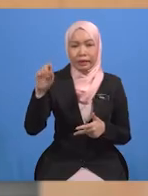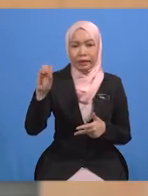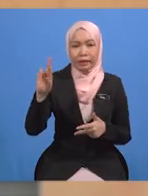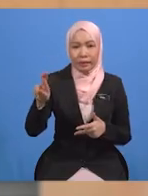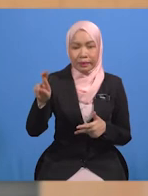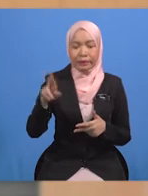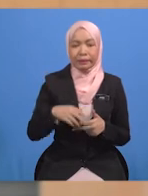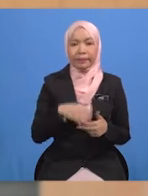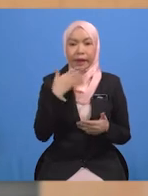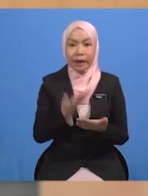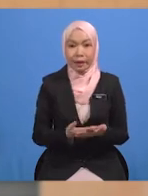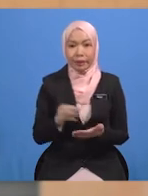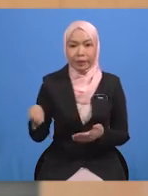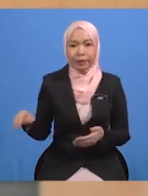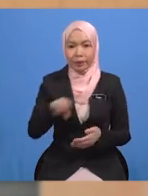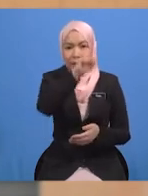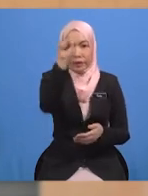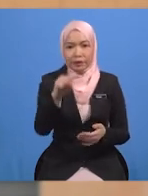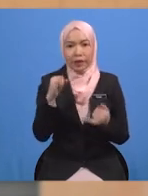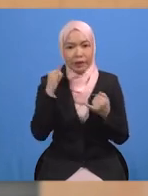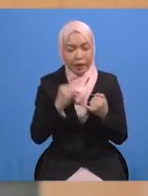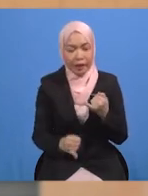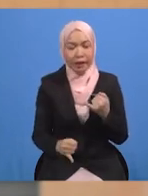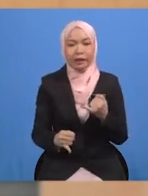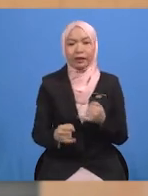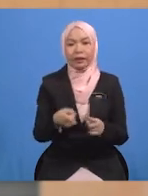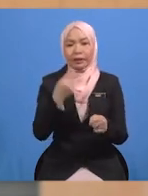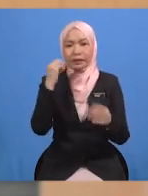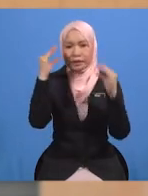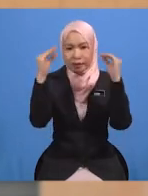Baiklah, murid-murid. Soalan terakhir dari cikgu ialah,